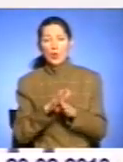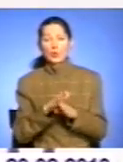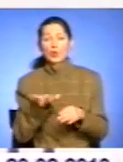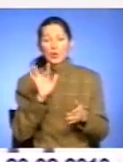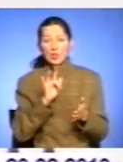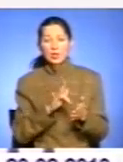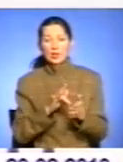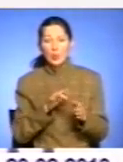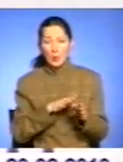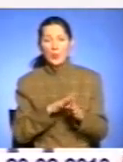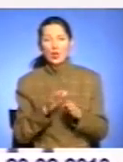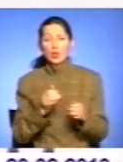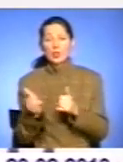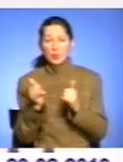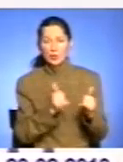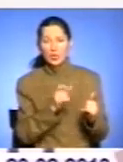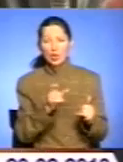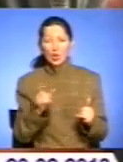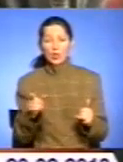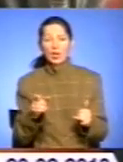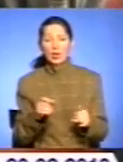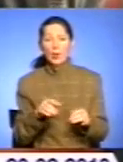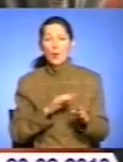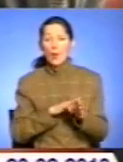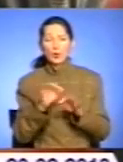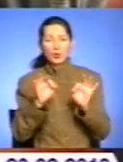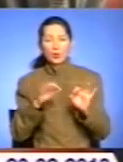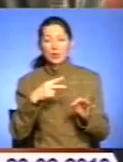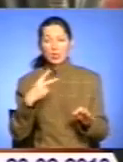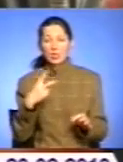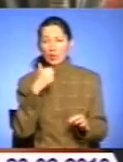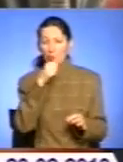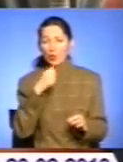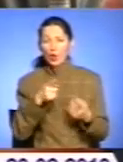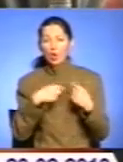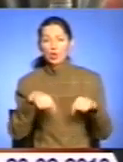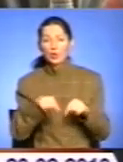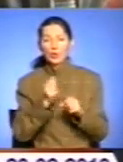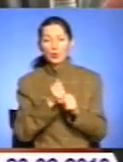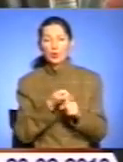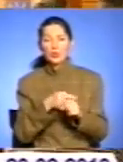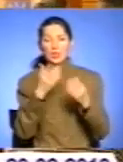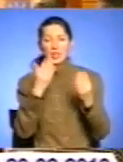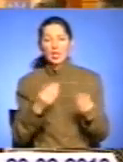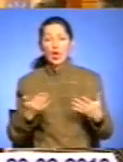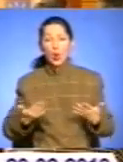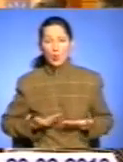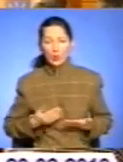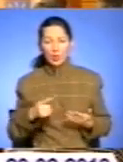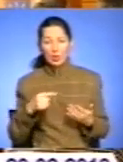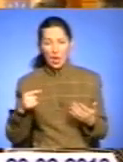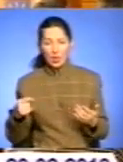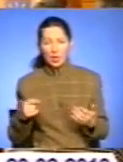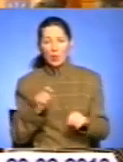гідрометеорологічну інформацію в 2013 році. Організовано працюють у ці дні комунальники. Перевіряють технічний стан водогосподарських